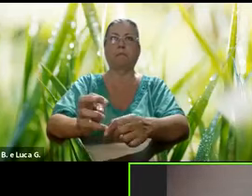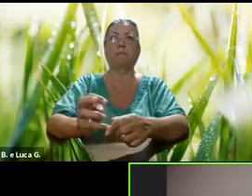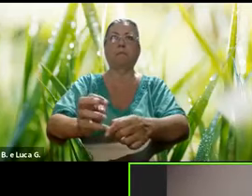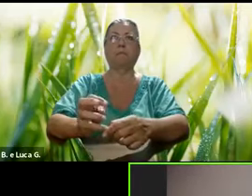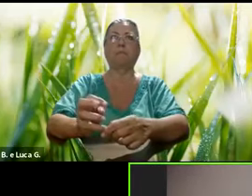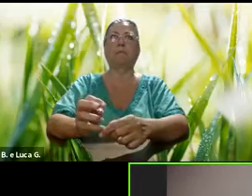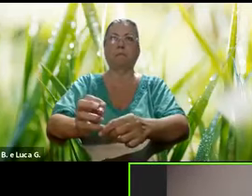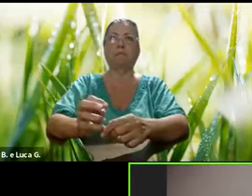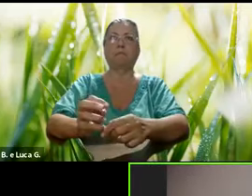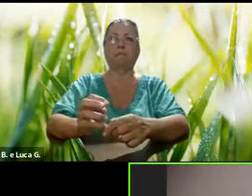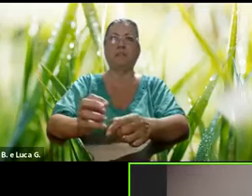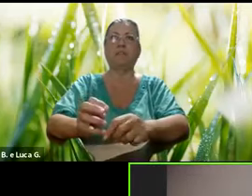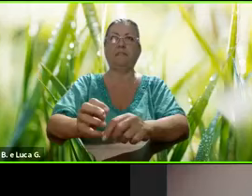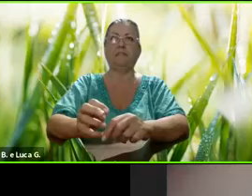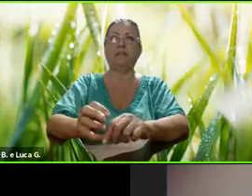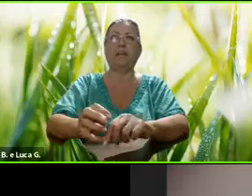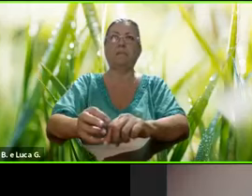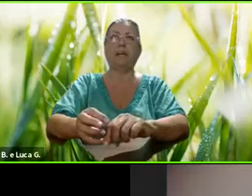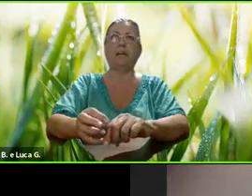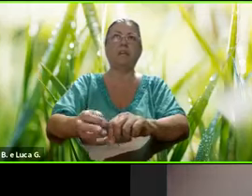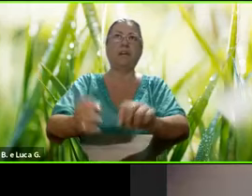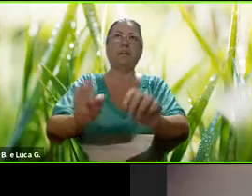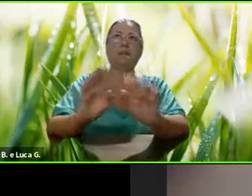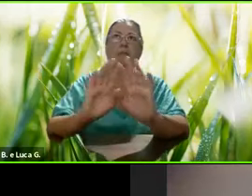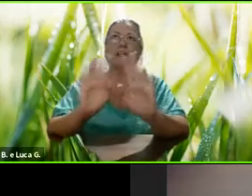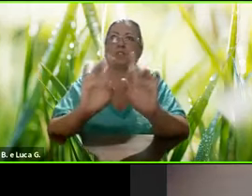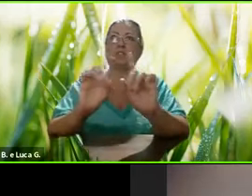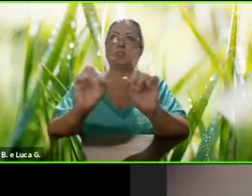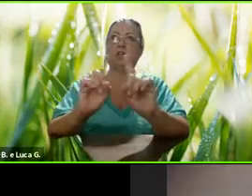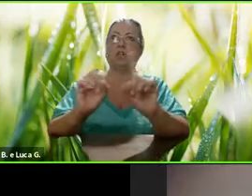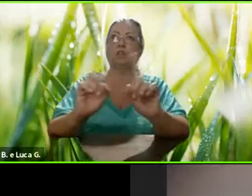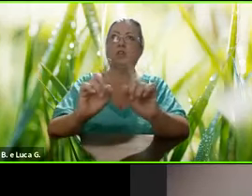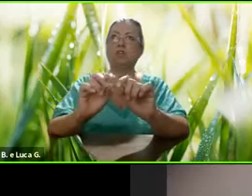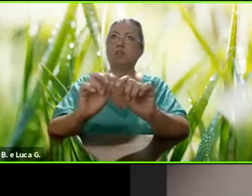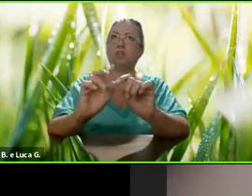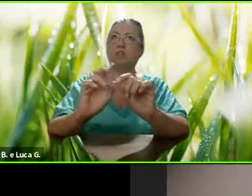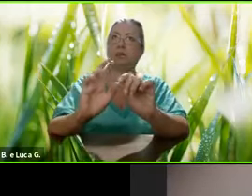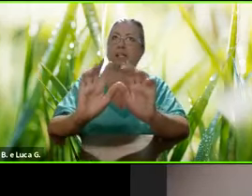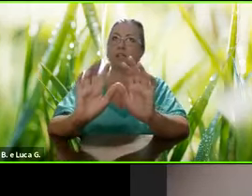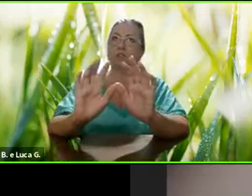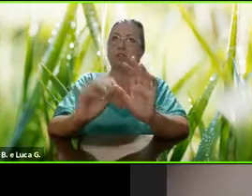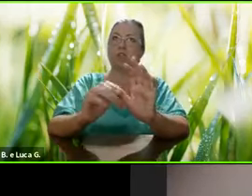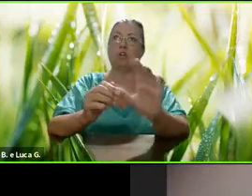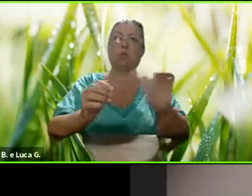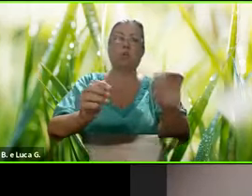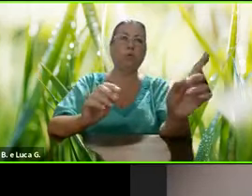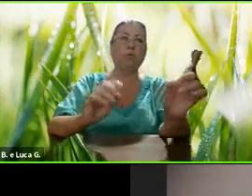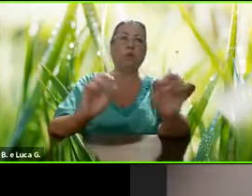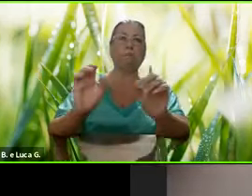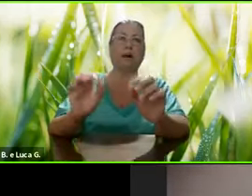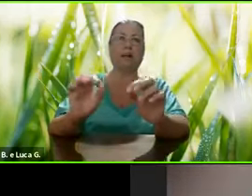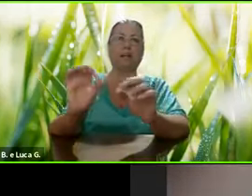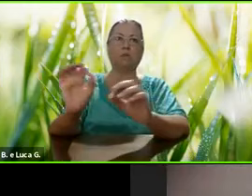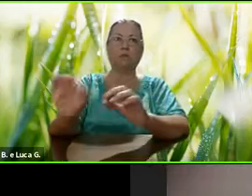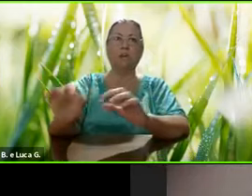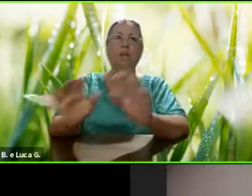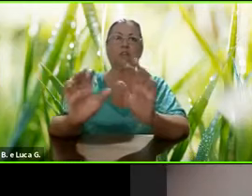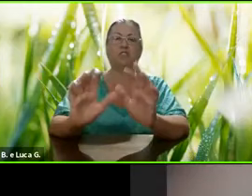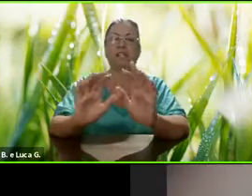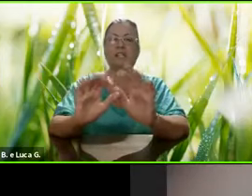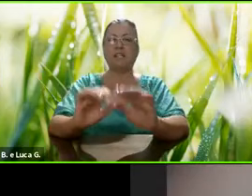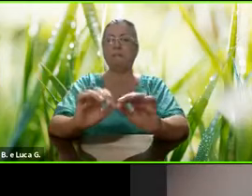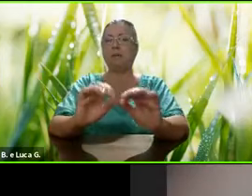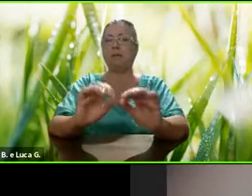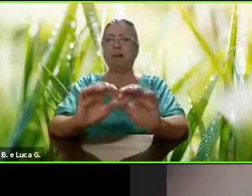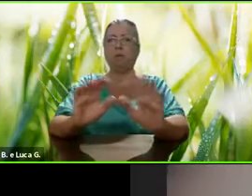degli spiriti, Sì, che non potenziando. vengono mai da sole, loro non sono mai da sole, solo uno che parla con,